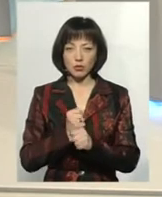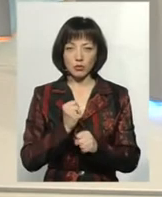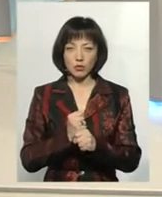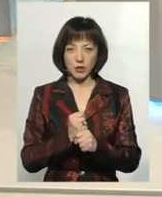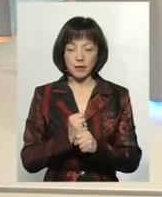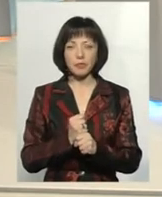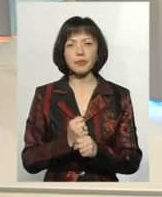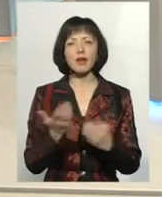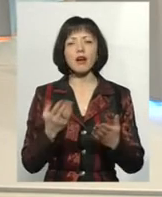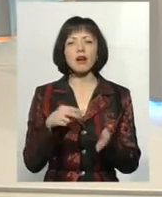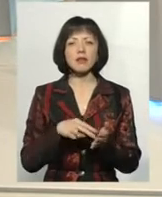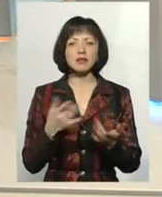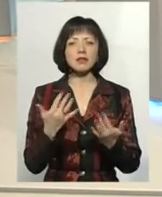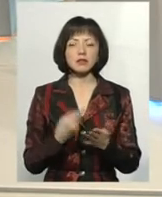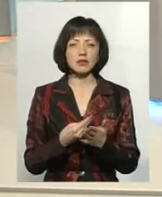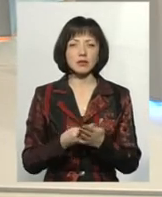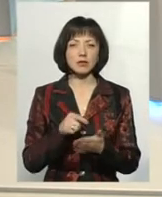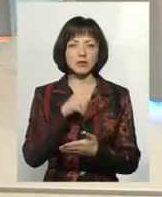цей аналіз. А яка вартість, можна? Якщо ви знаєте?